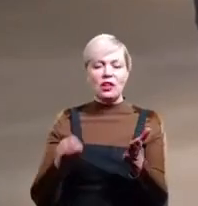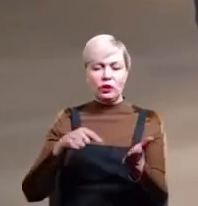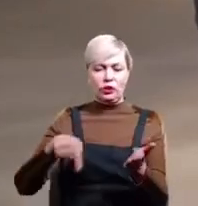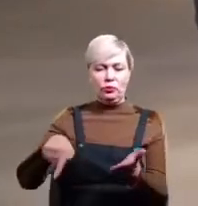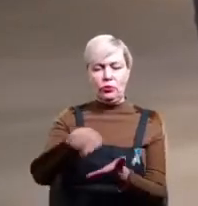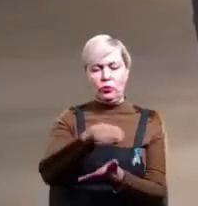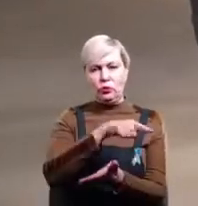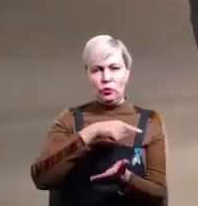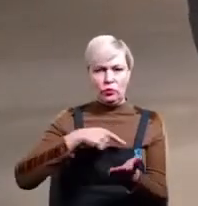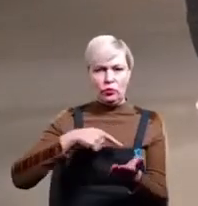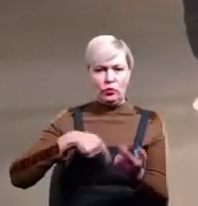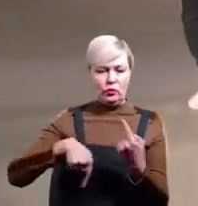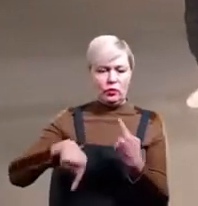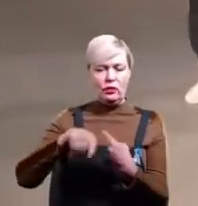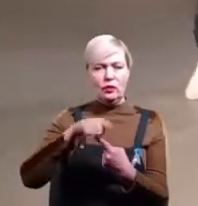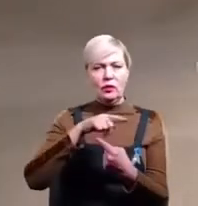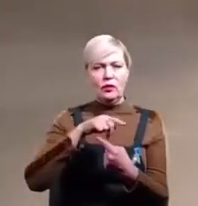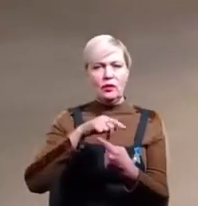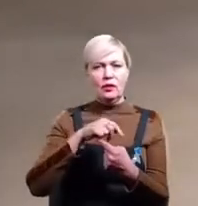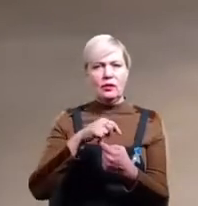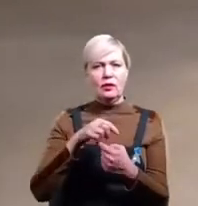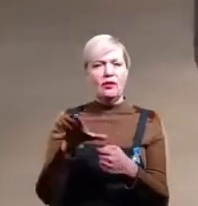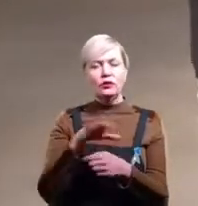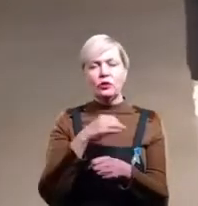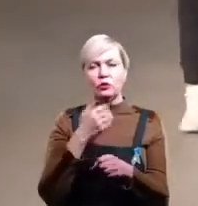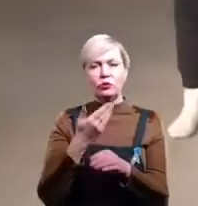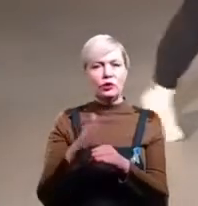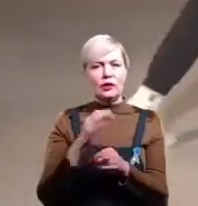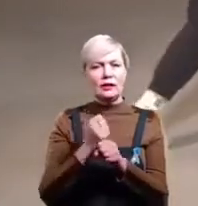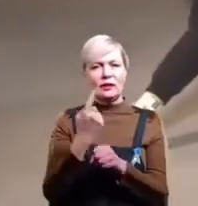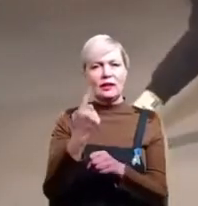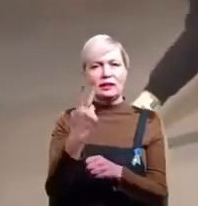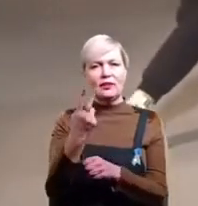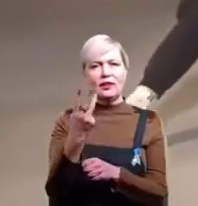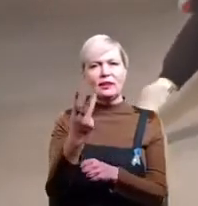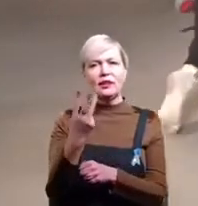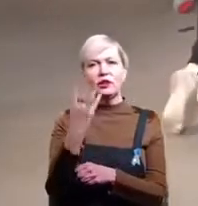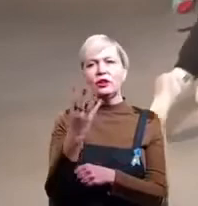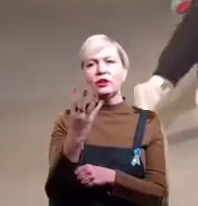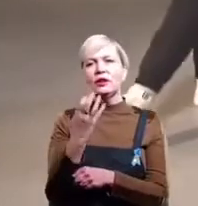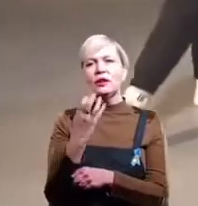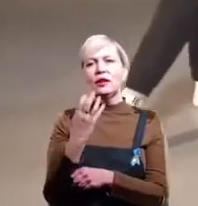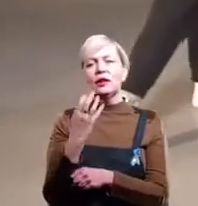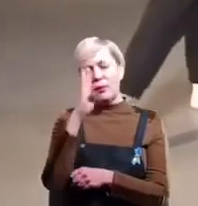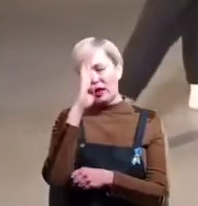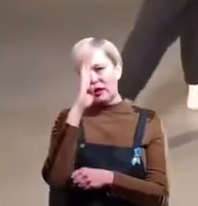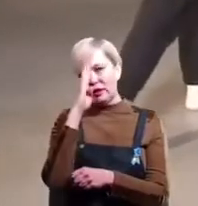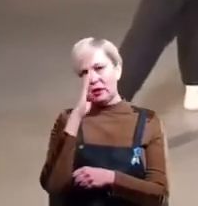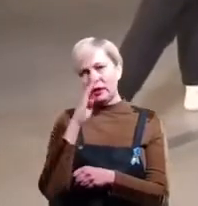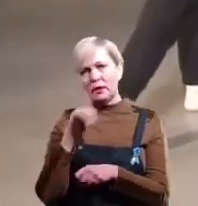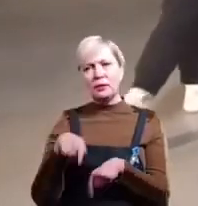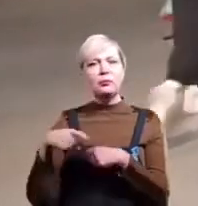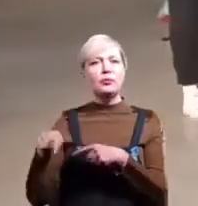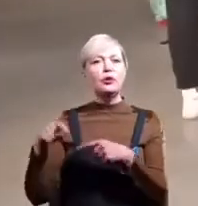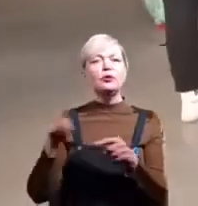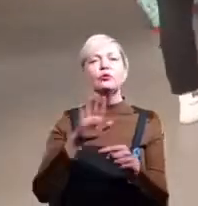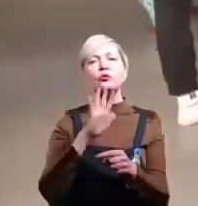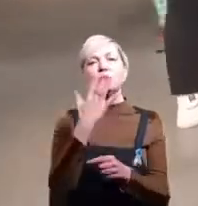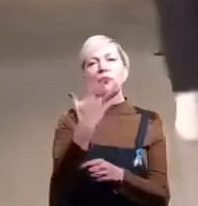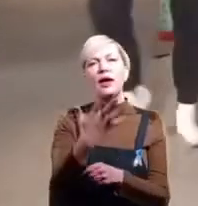Мы делаем всю вот эту часть. Раз, два, три, четыре. Мальчики бегут, девочки,